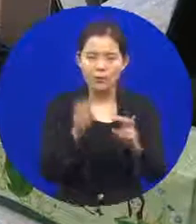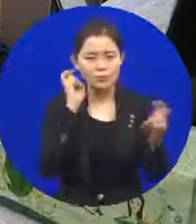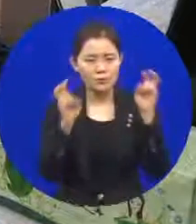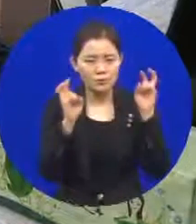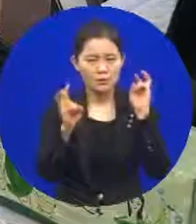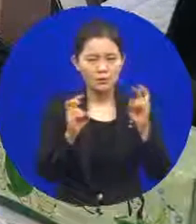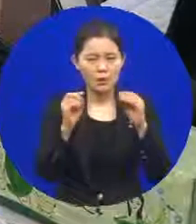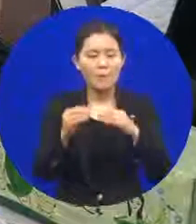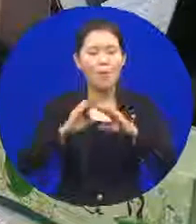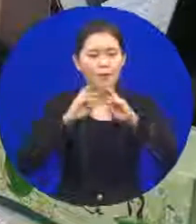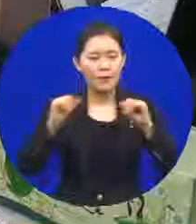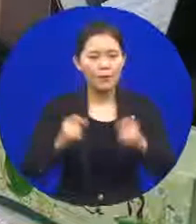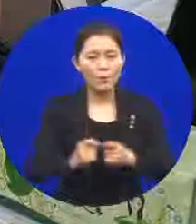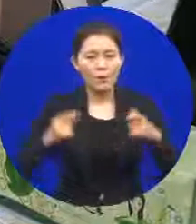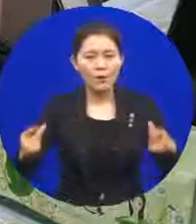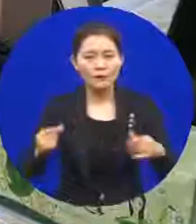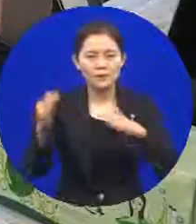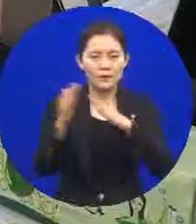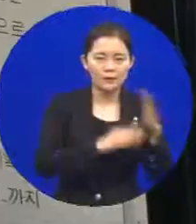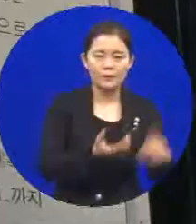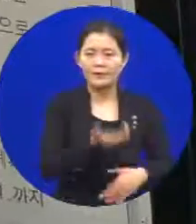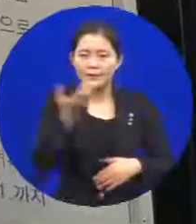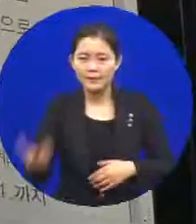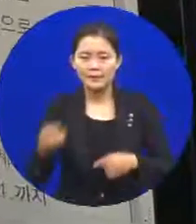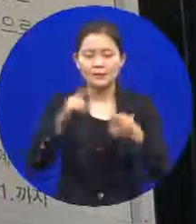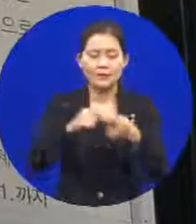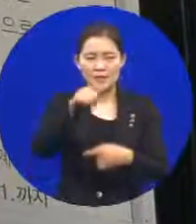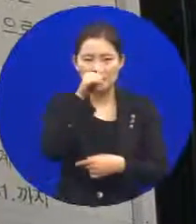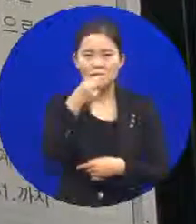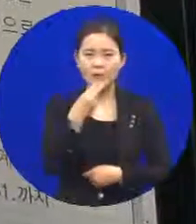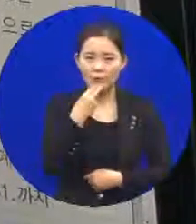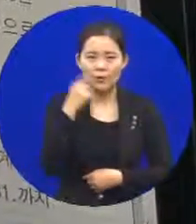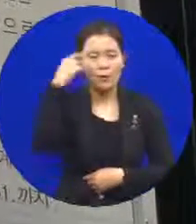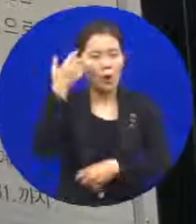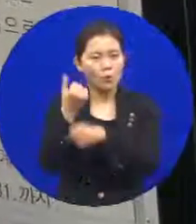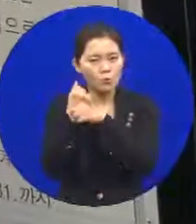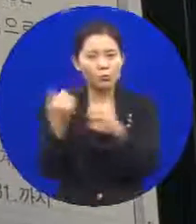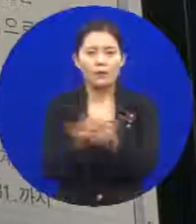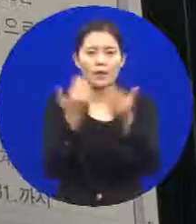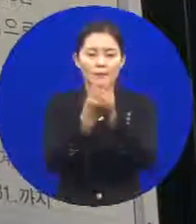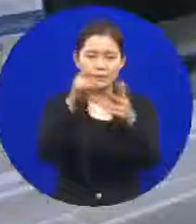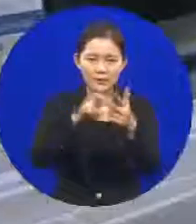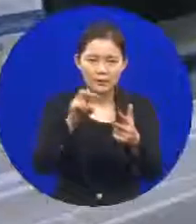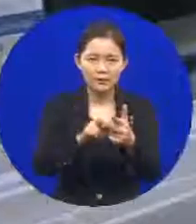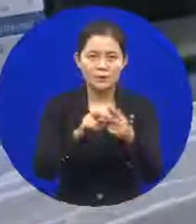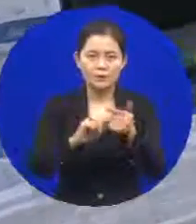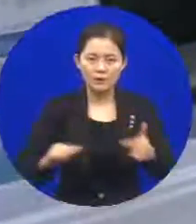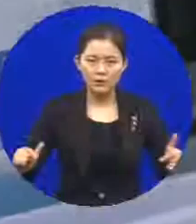기업들이 사업부지 확장이나 기존 공장 이전 및 신증설 계획이 있는지, 연구개발센터나